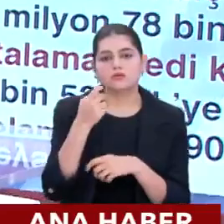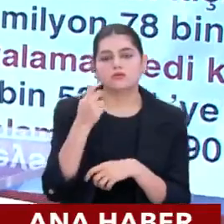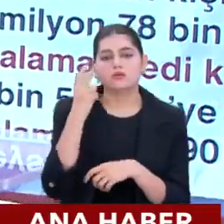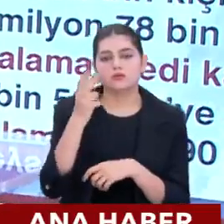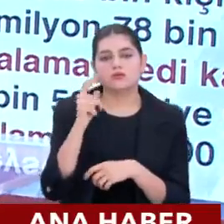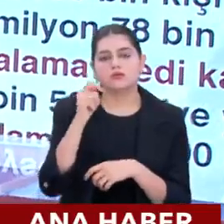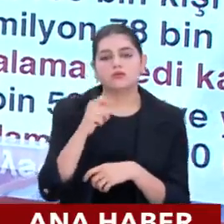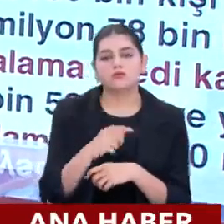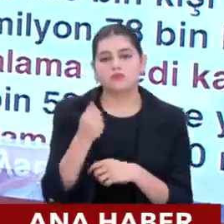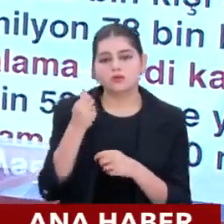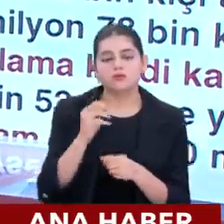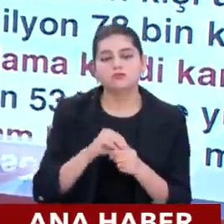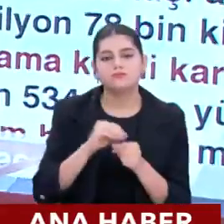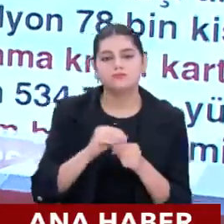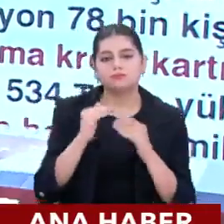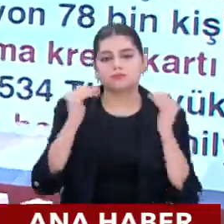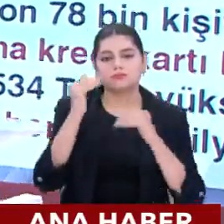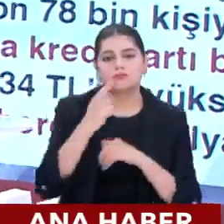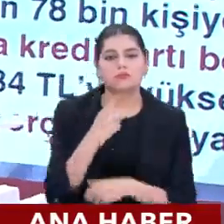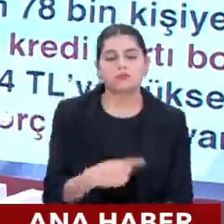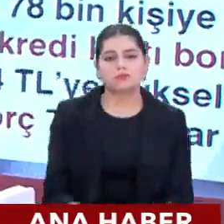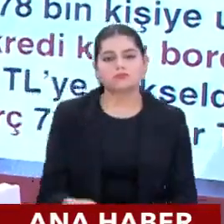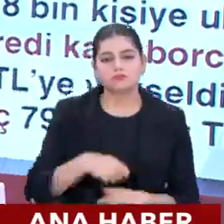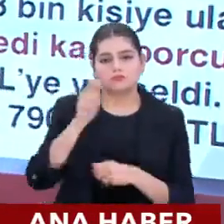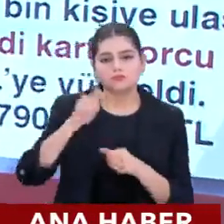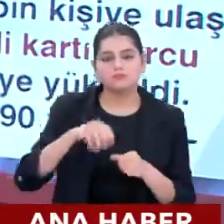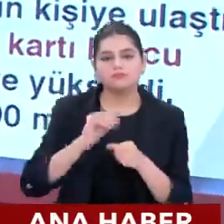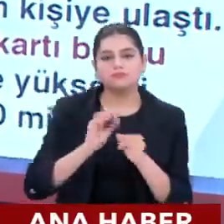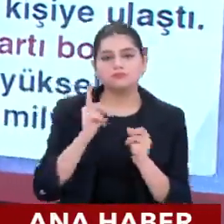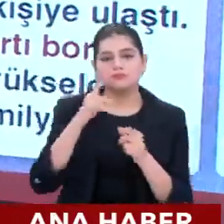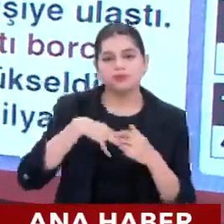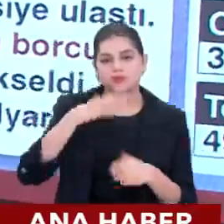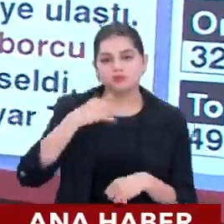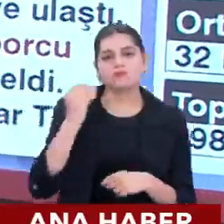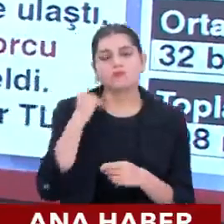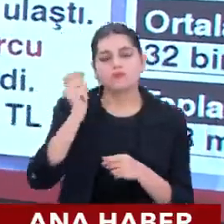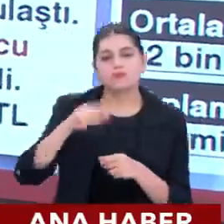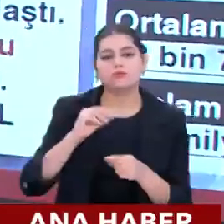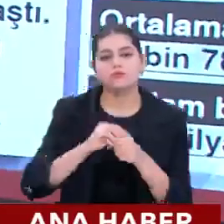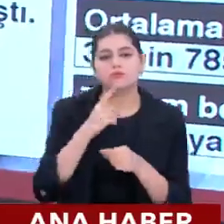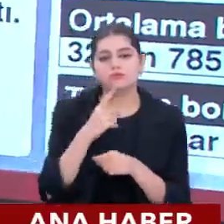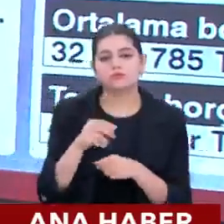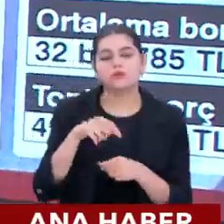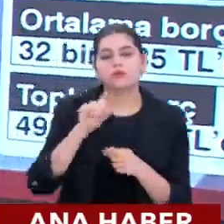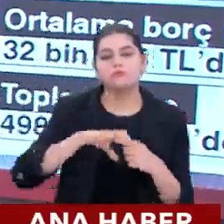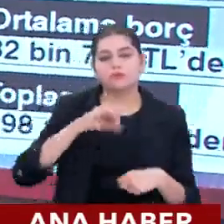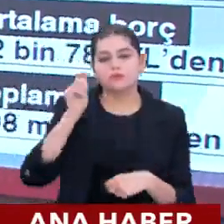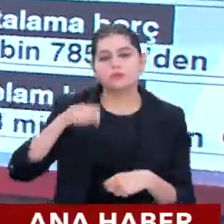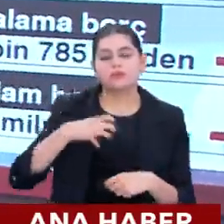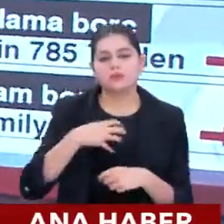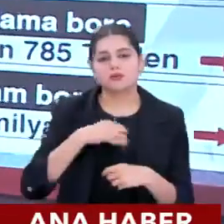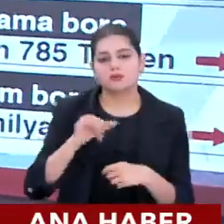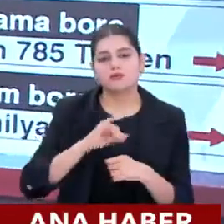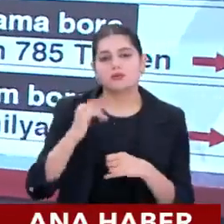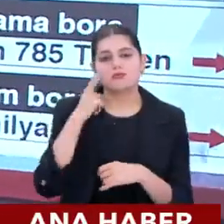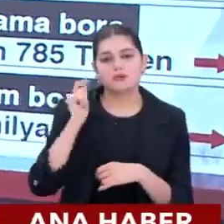iki trilyon TL'ye yükselmiş durumda kredi kartı ve bireysel kredi borçları bireysel kredi kartı borçlarına biraz daha